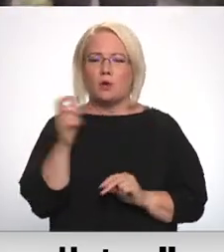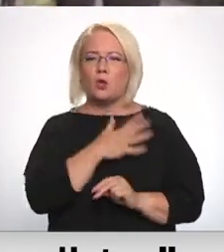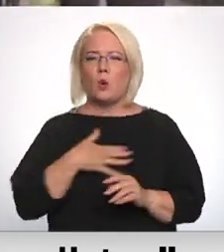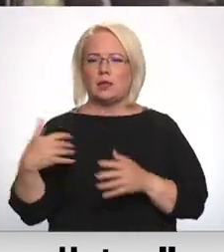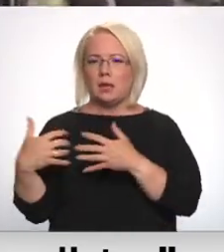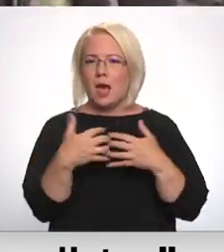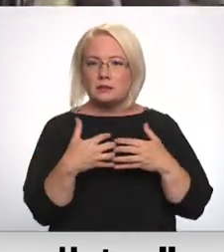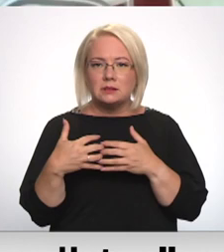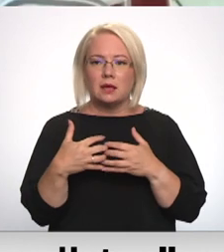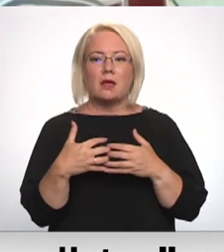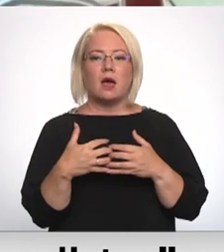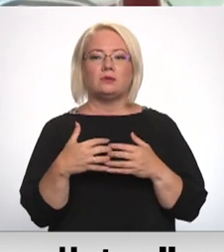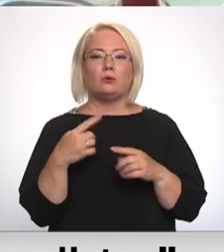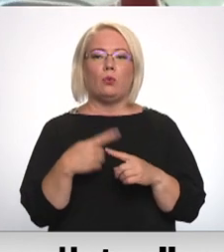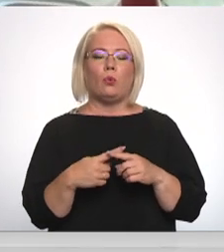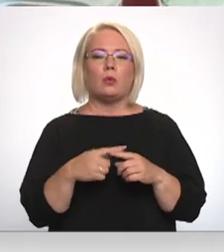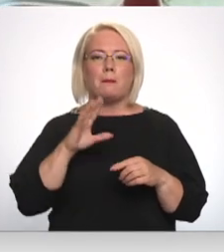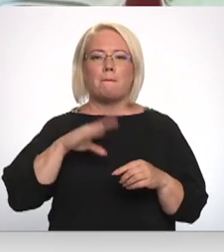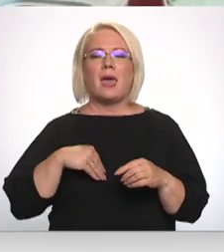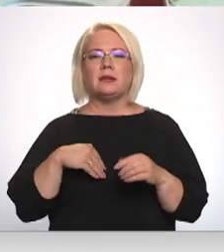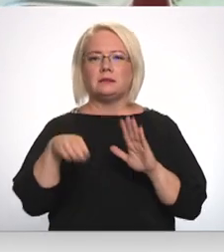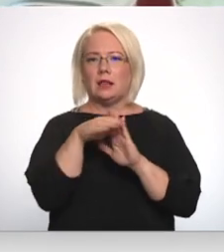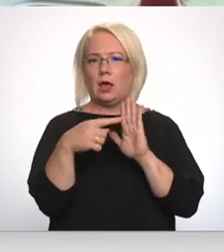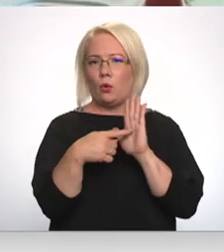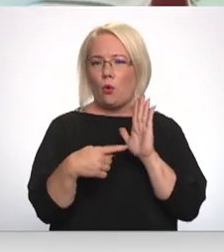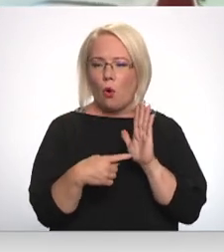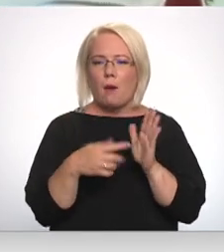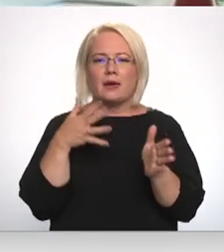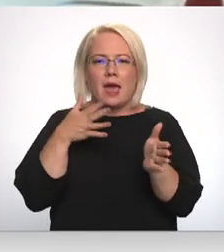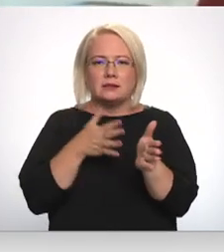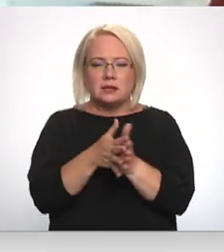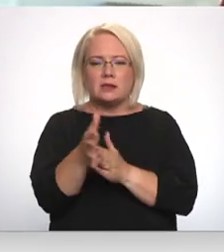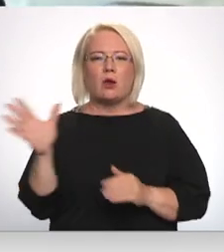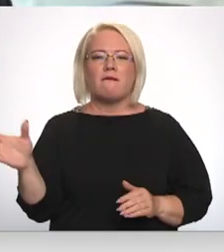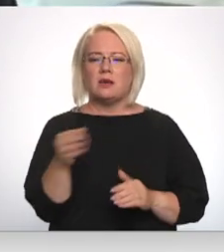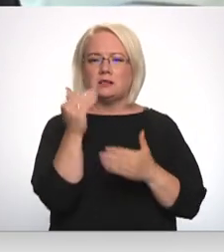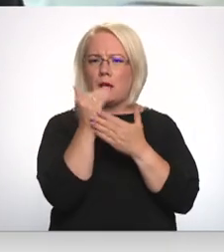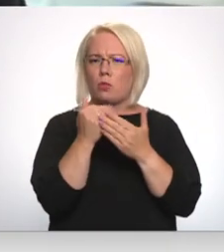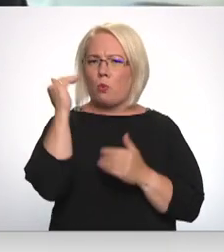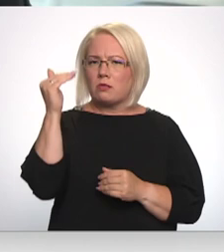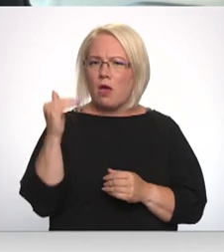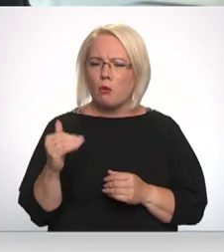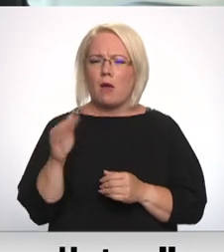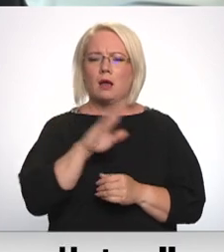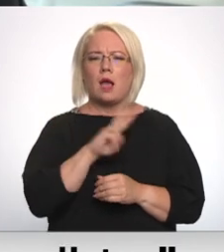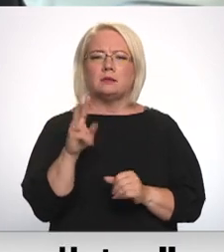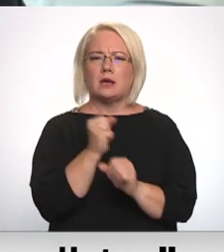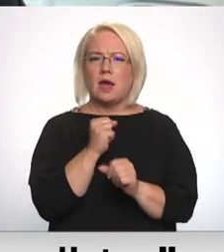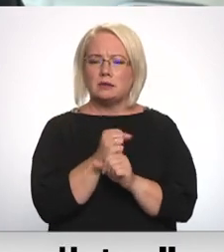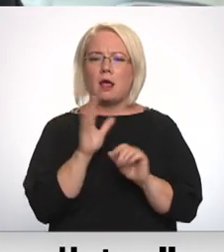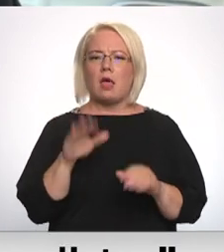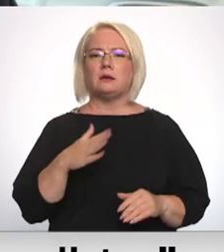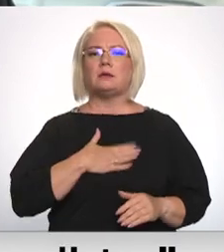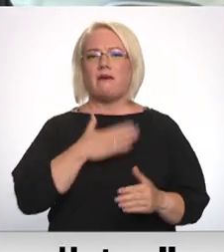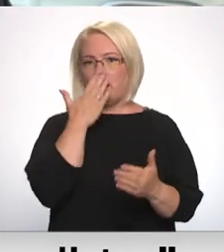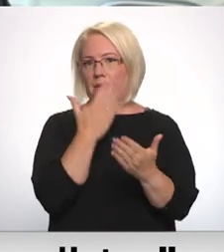kārtīgi pēc ierakstītiem likumiem jāaiziet cauri visiem šiem noteikumiem, kas ir jāizdara, lai sev pierādītu un varētu